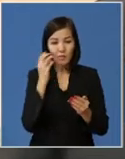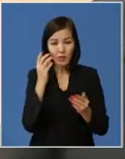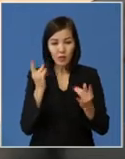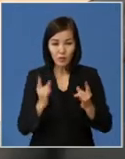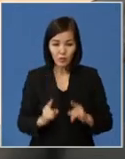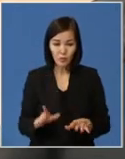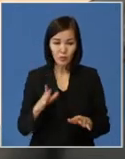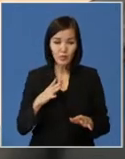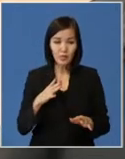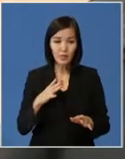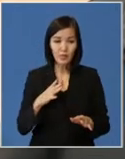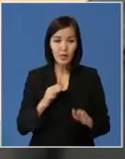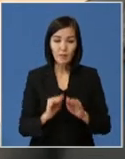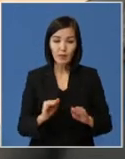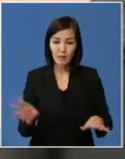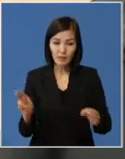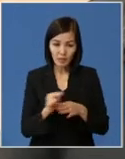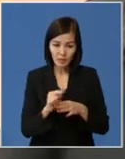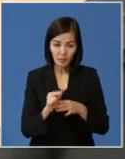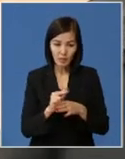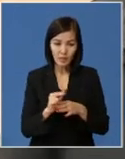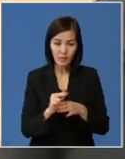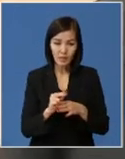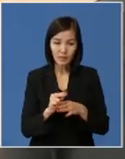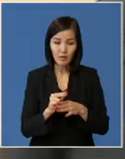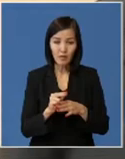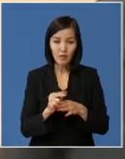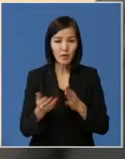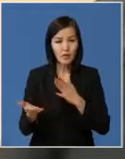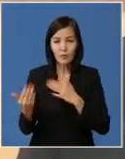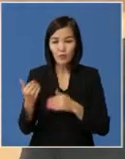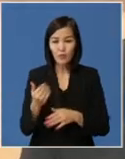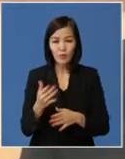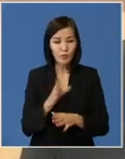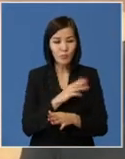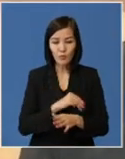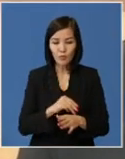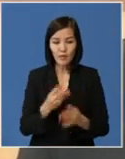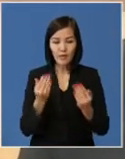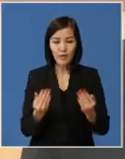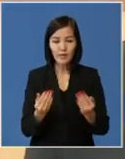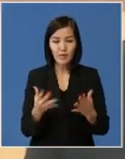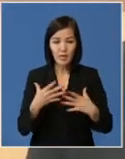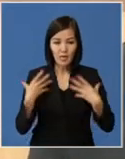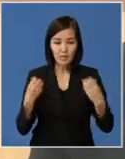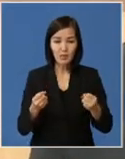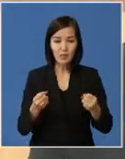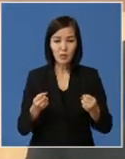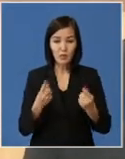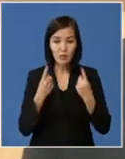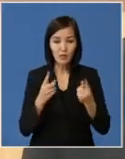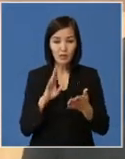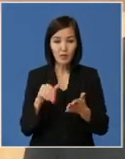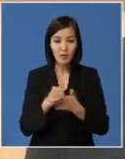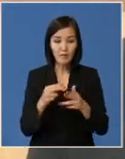көріп, емделеді, не деген жақсы. Бұл өмірде болмаған ауылдында кет ауылдарға. Енді дені саулық деген, зор байлық деген нәрсе